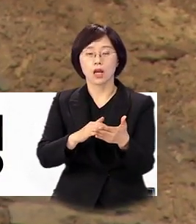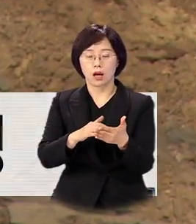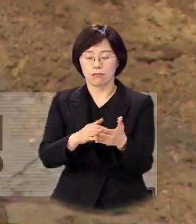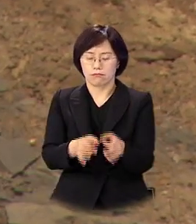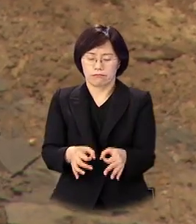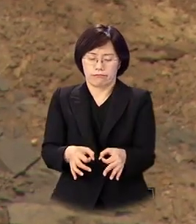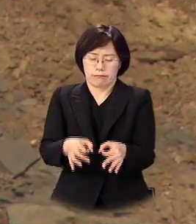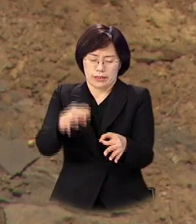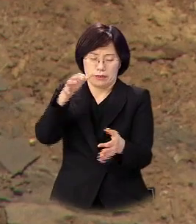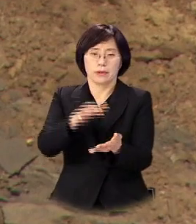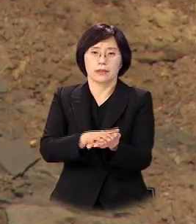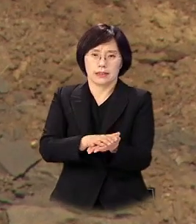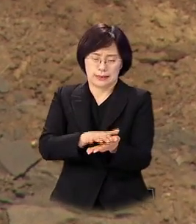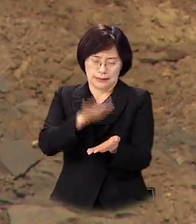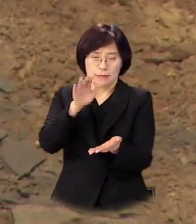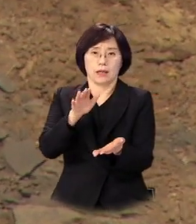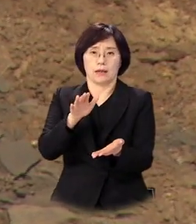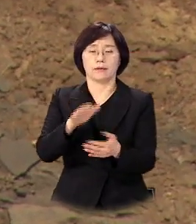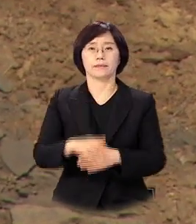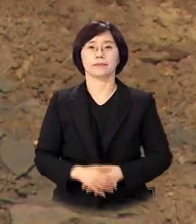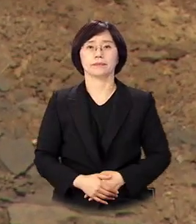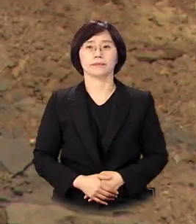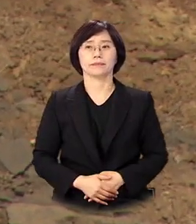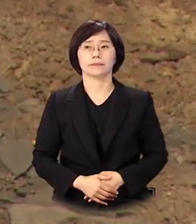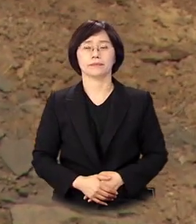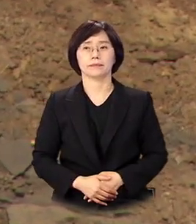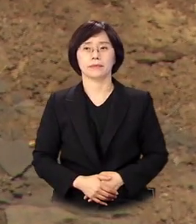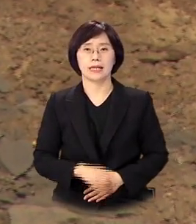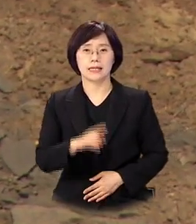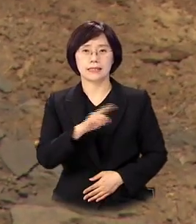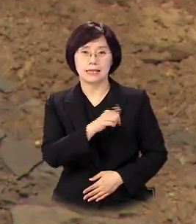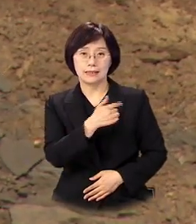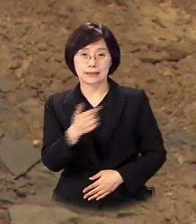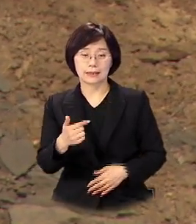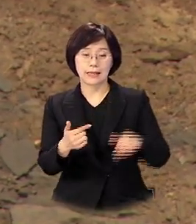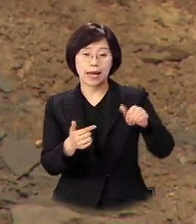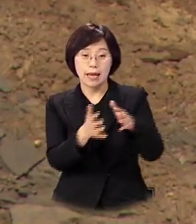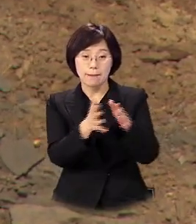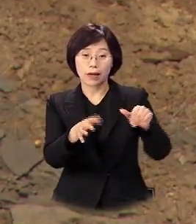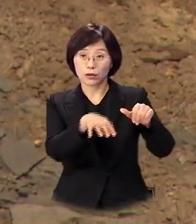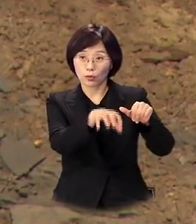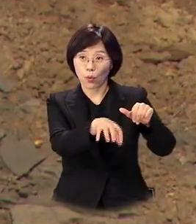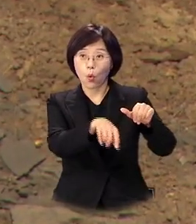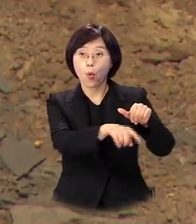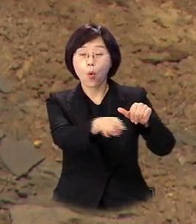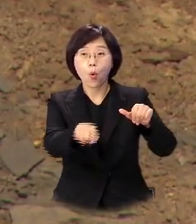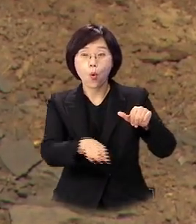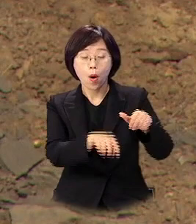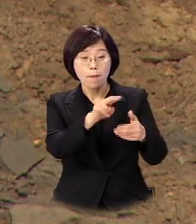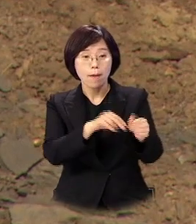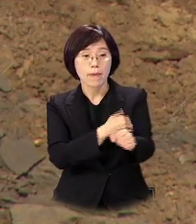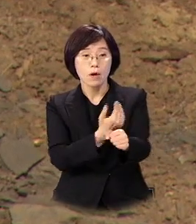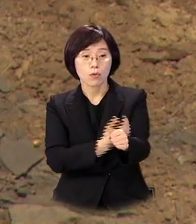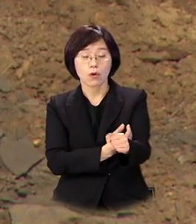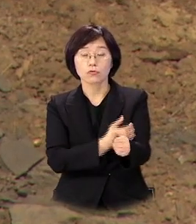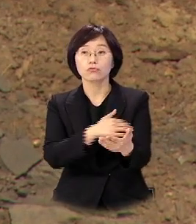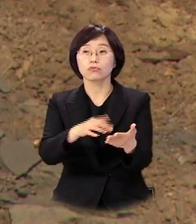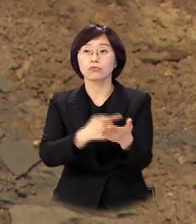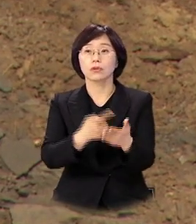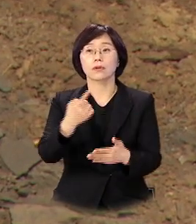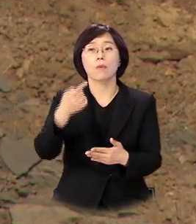과열 현상을 단적으로 보여줍니다. 가장 규모가 큰 A아파트의 경우 분양권 전매